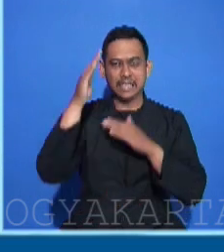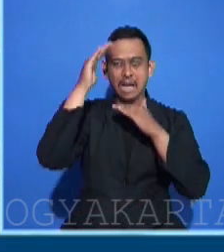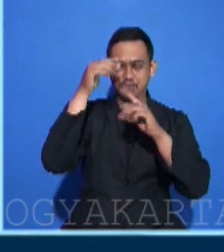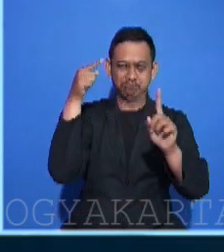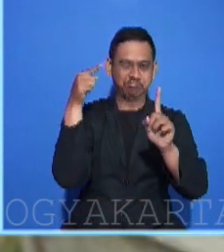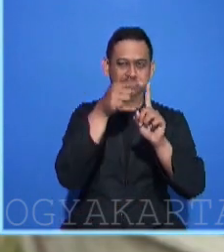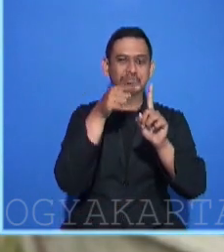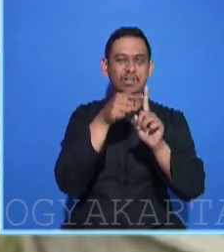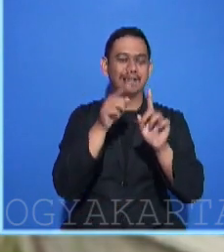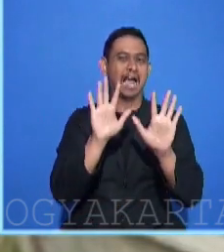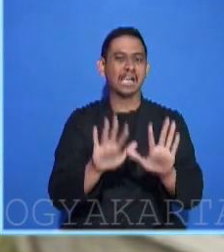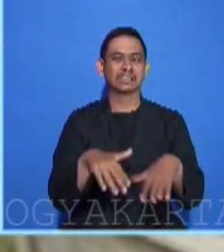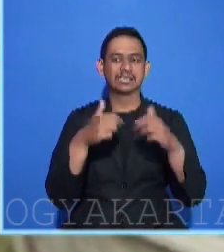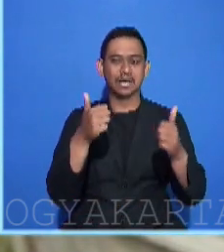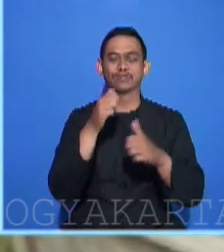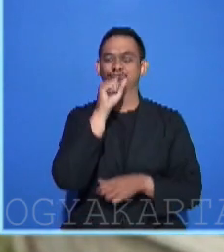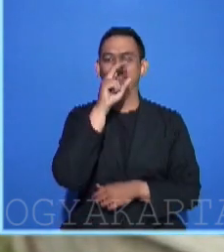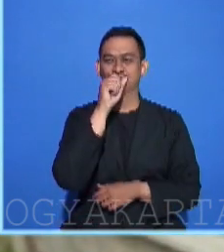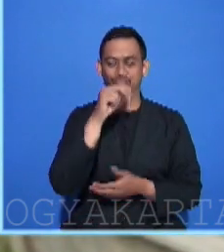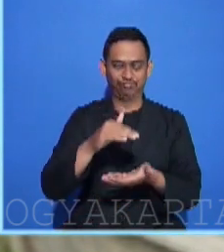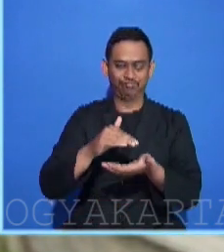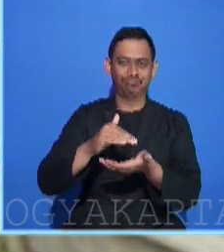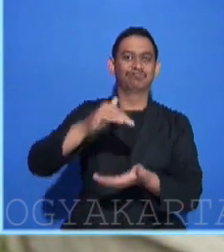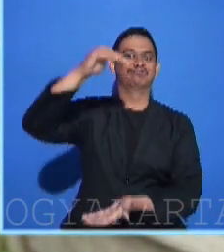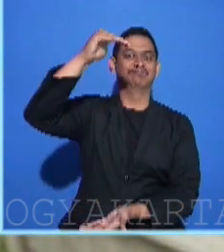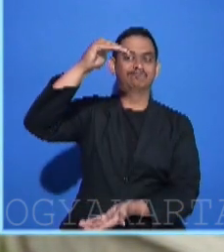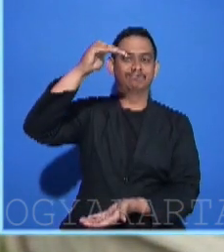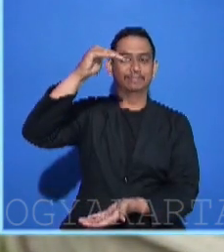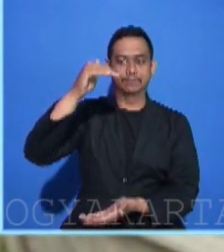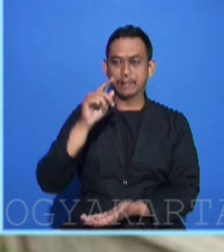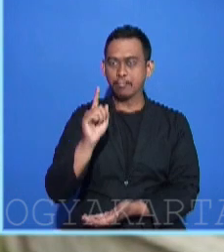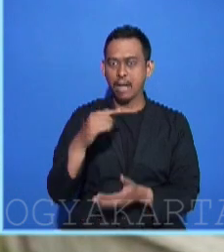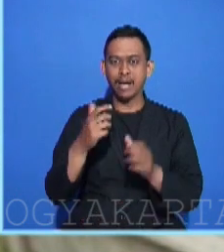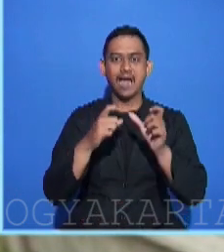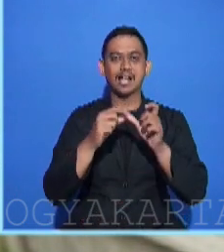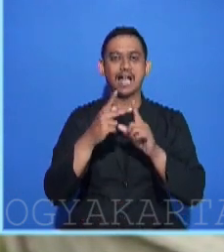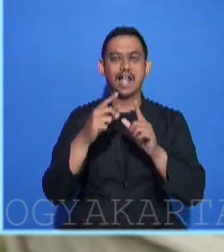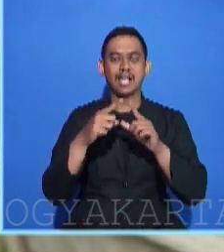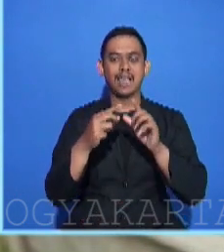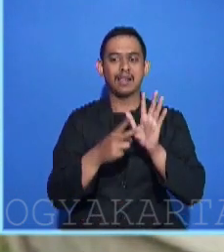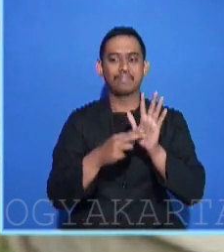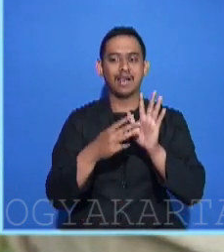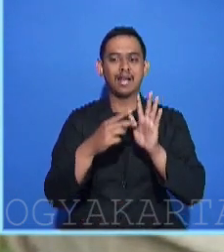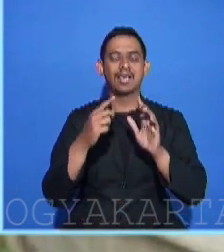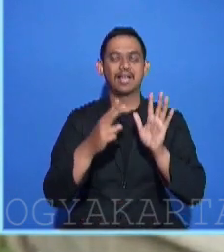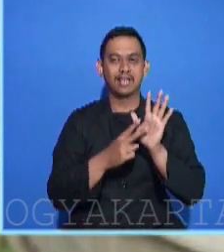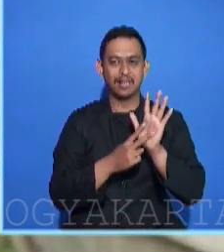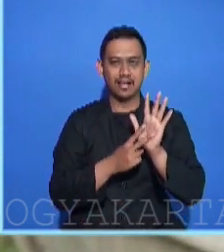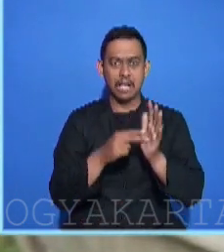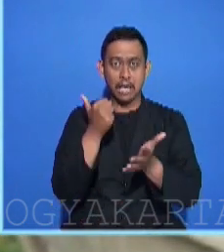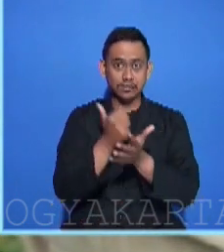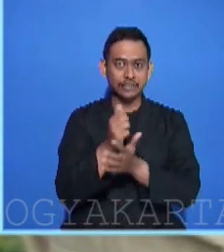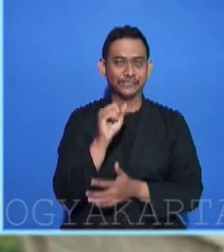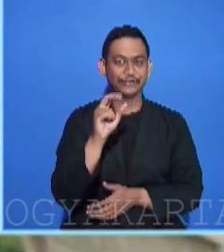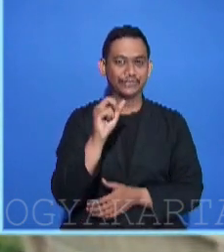ee hasil produksi susu mereka meningkat sekalipun sanen meniko pancen wonten daerah asal iPhone menikung menghasilkan susu